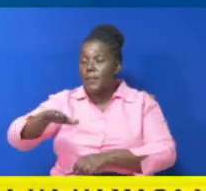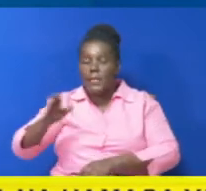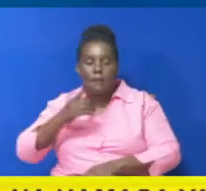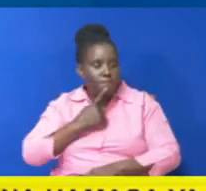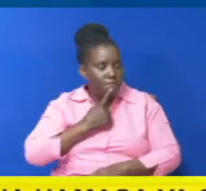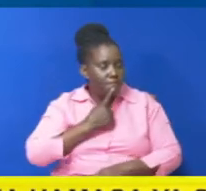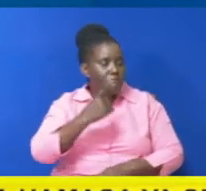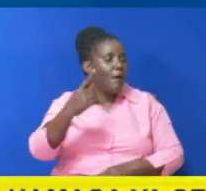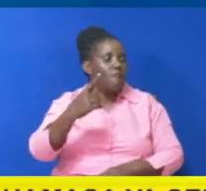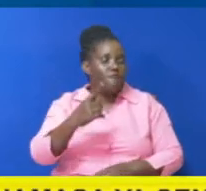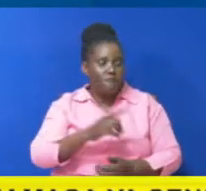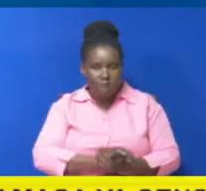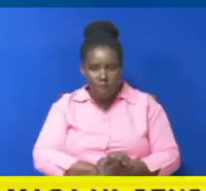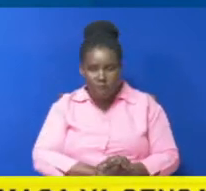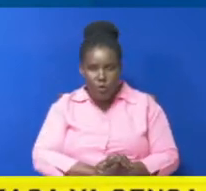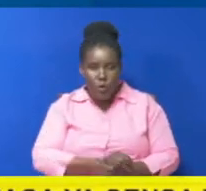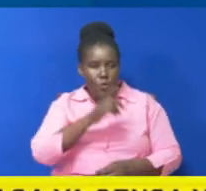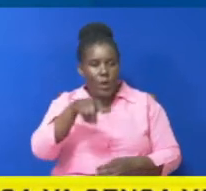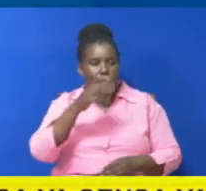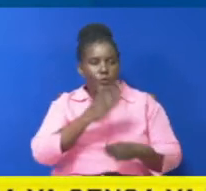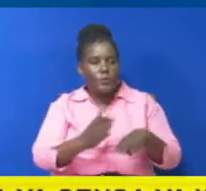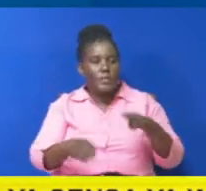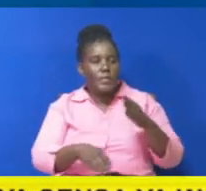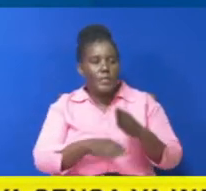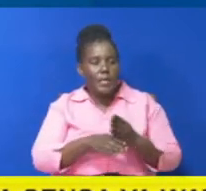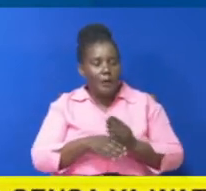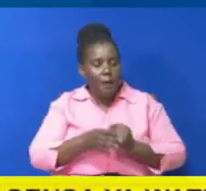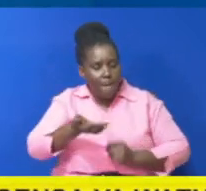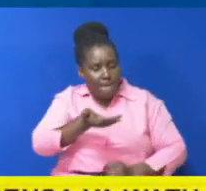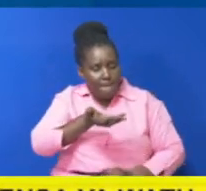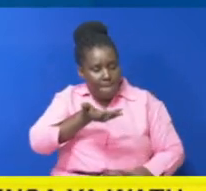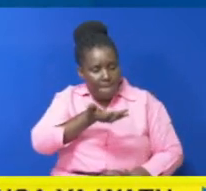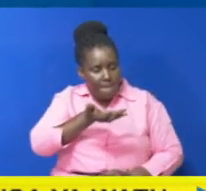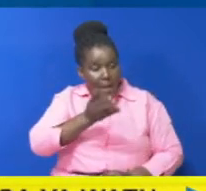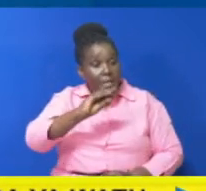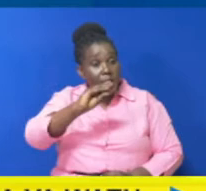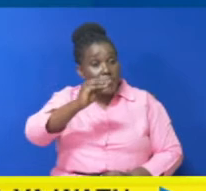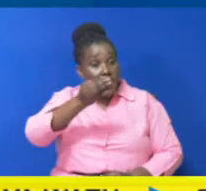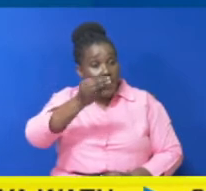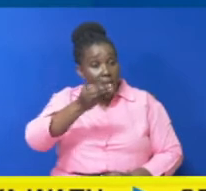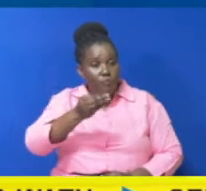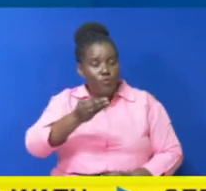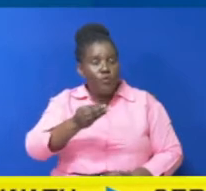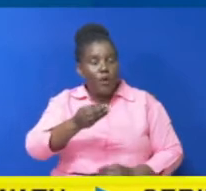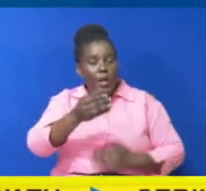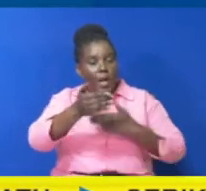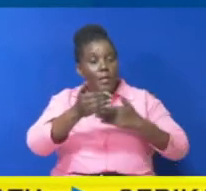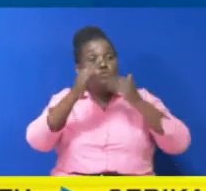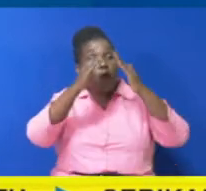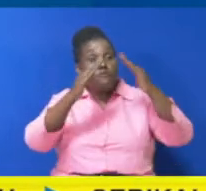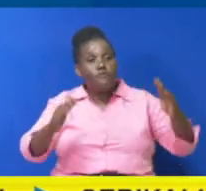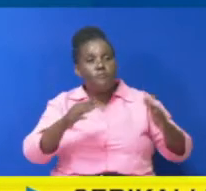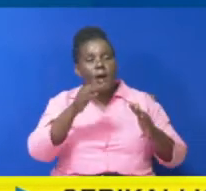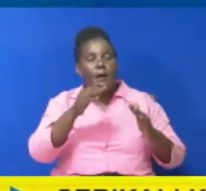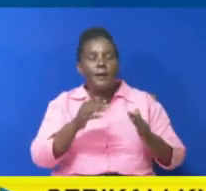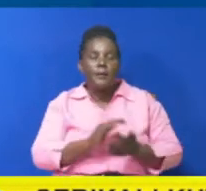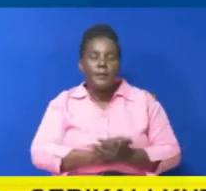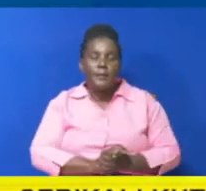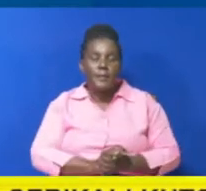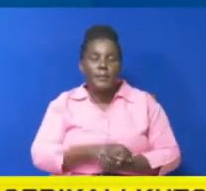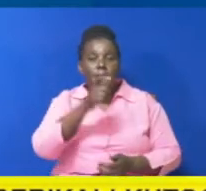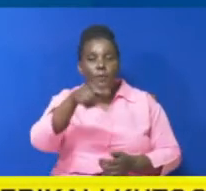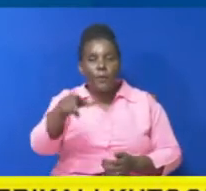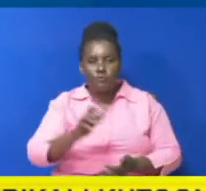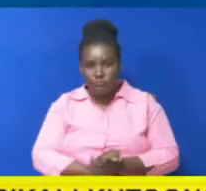marufuku baadhi ya watu kujenga mitambo ya kuchenjua dhahabu kwa kutumia kemikali kwenye makazi ya watu, hali inayoweza kuhatarisha